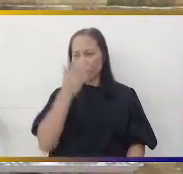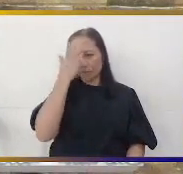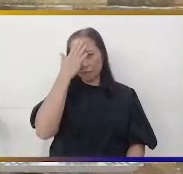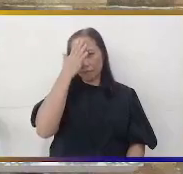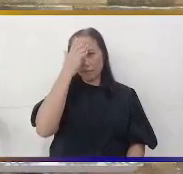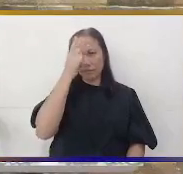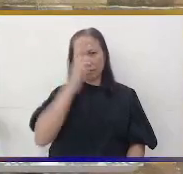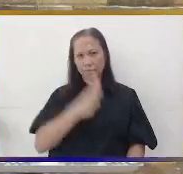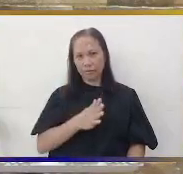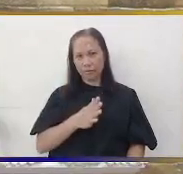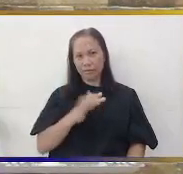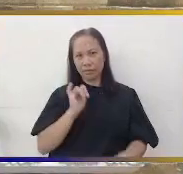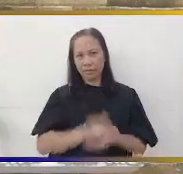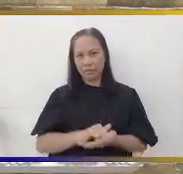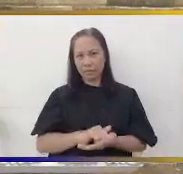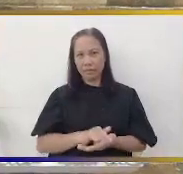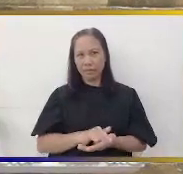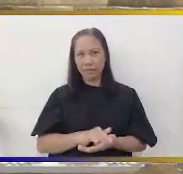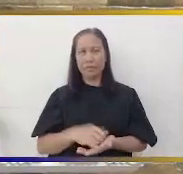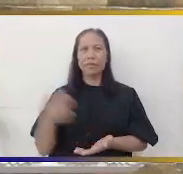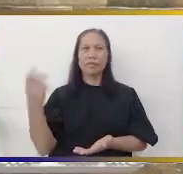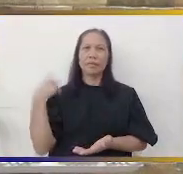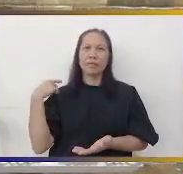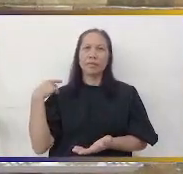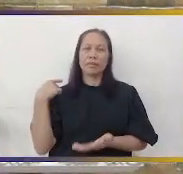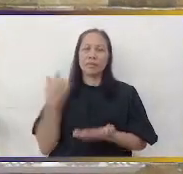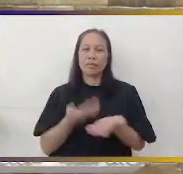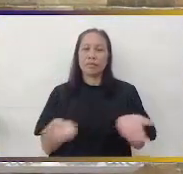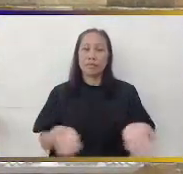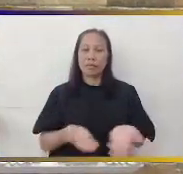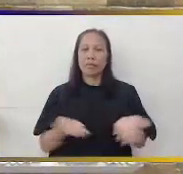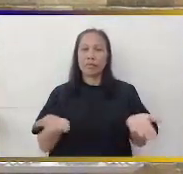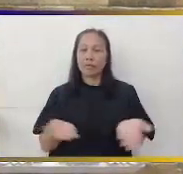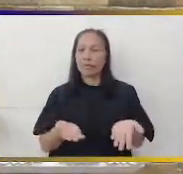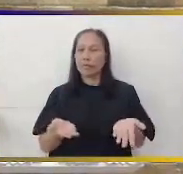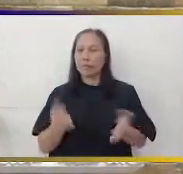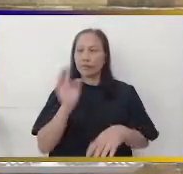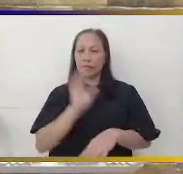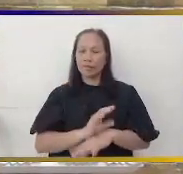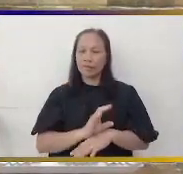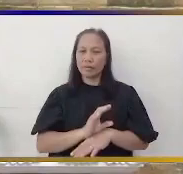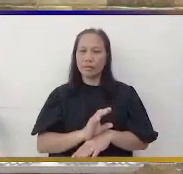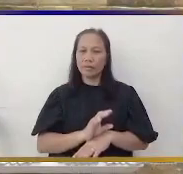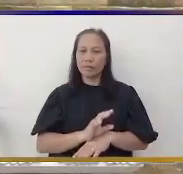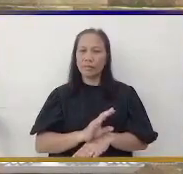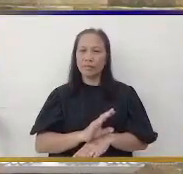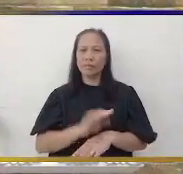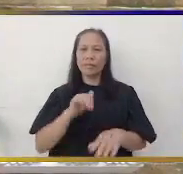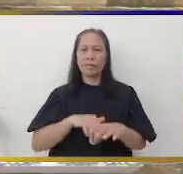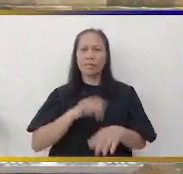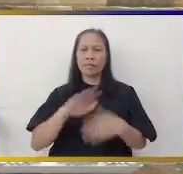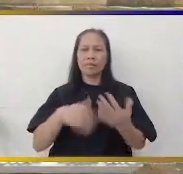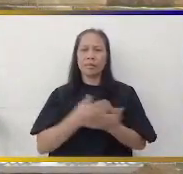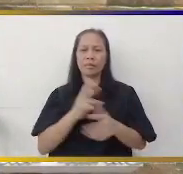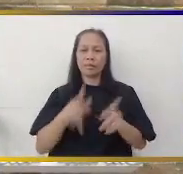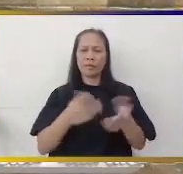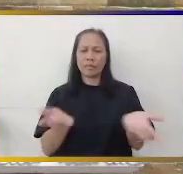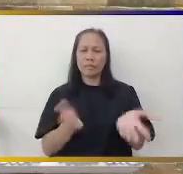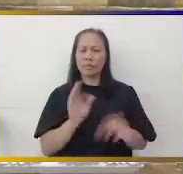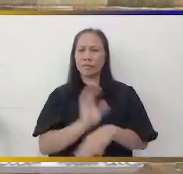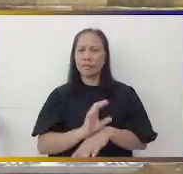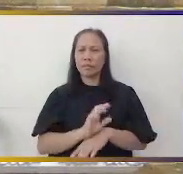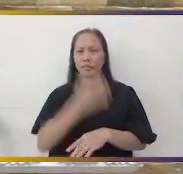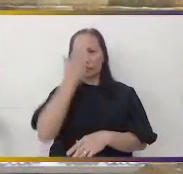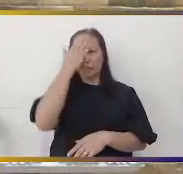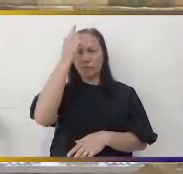Diyos na meron sa atin sa loob ng auditorium po natin or tayong lahat na Nandidito ngayon Alam ng